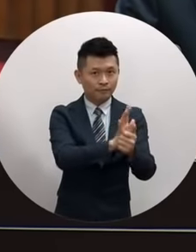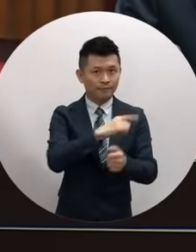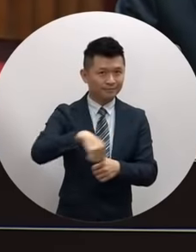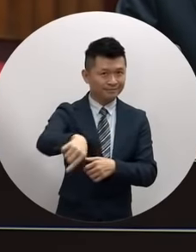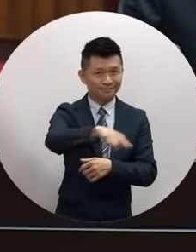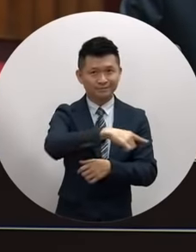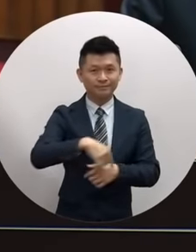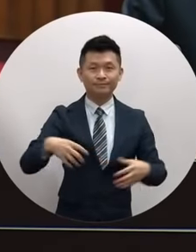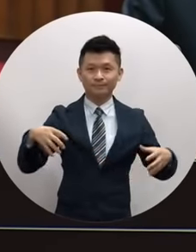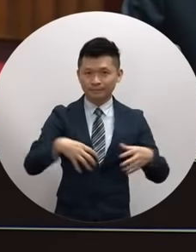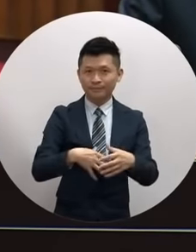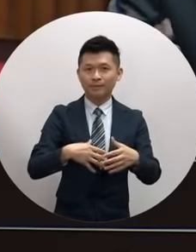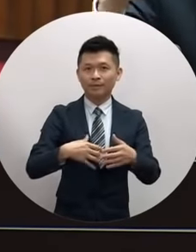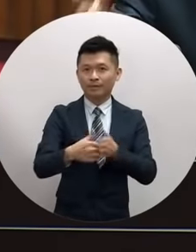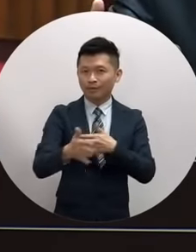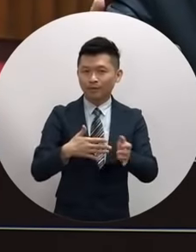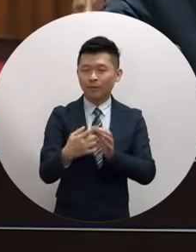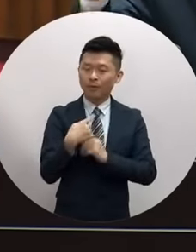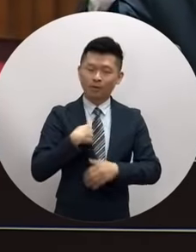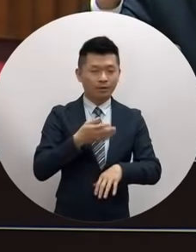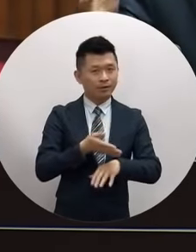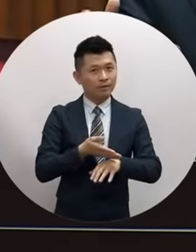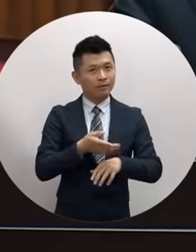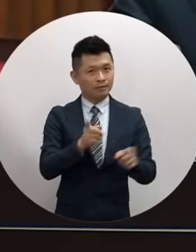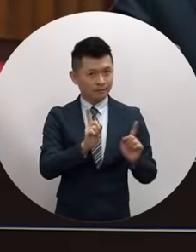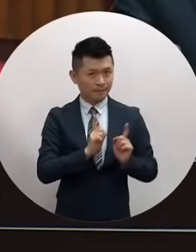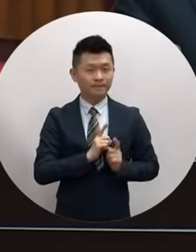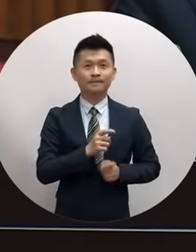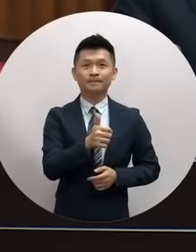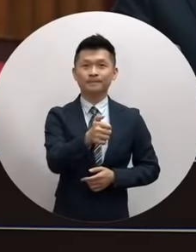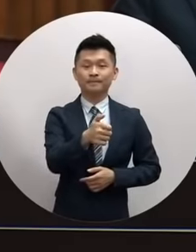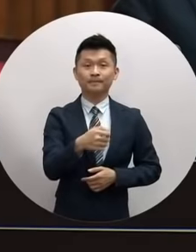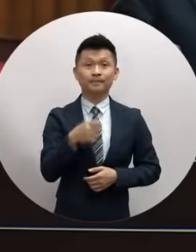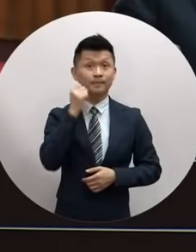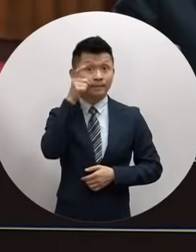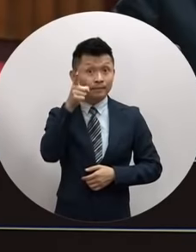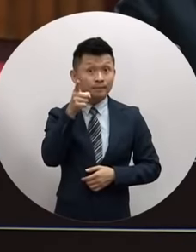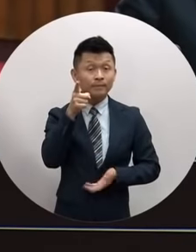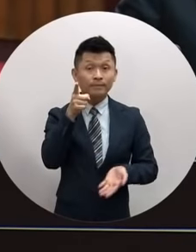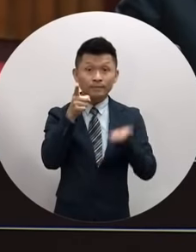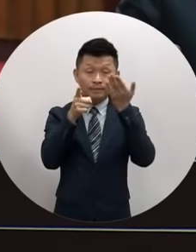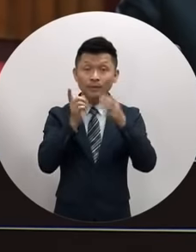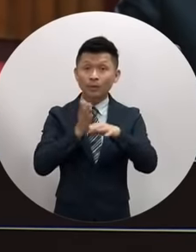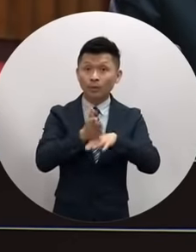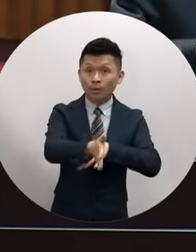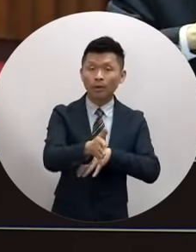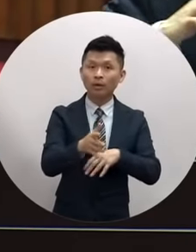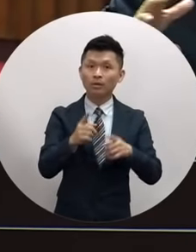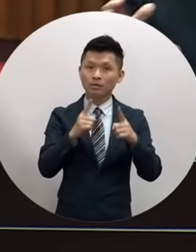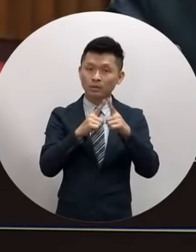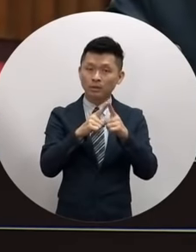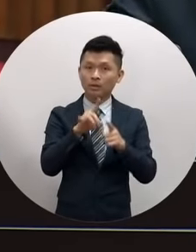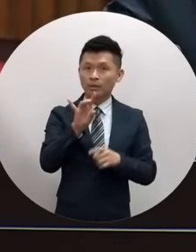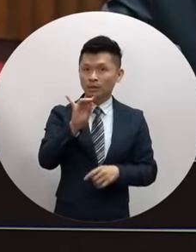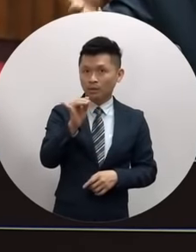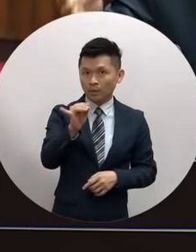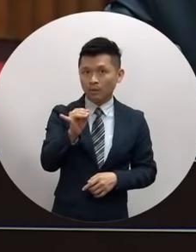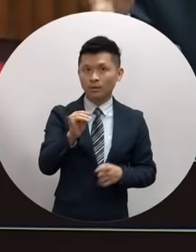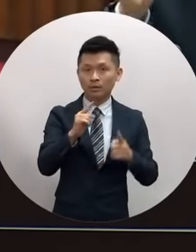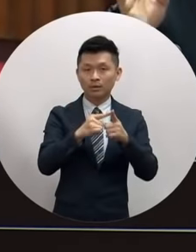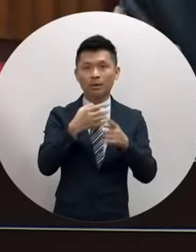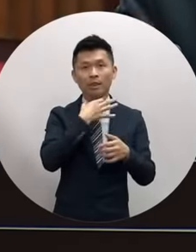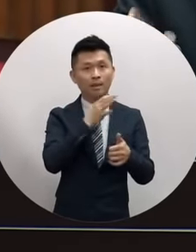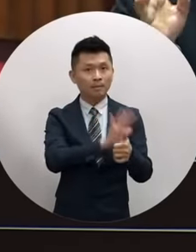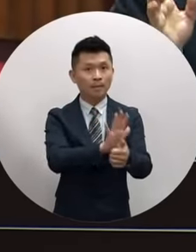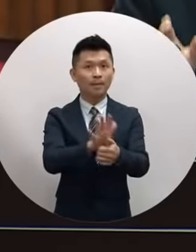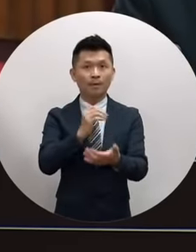非常足甘心的啦。结果才一个多月，我们已经将近1000万人受到纾困，而